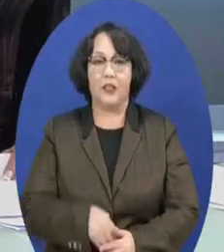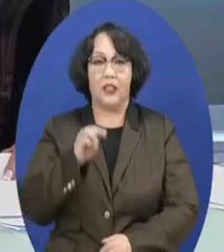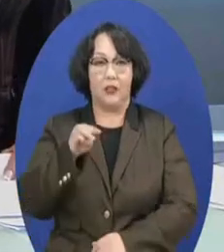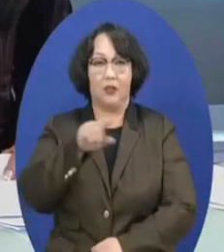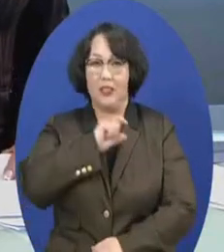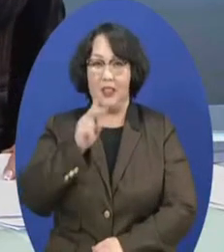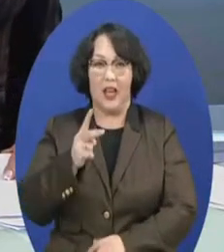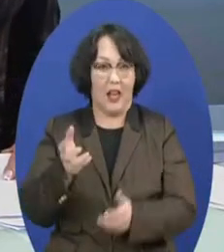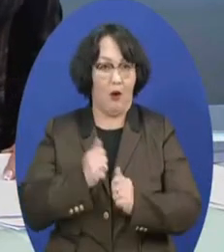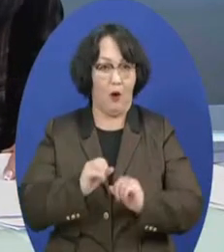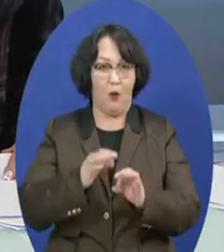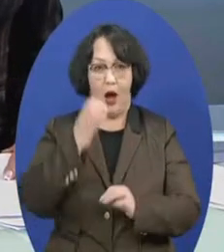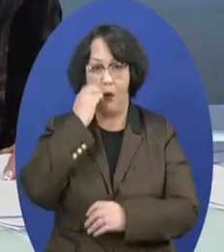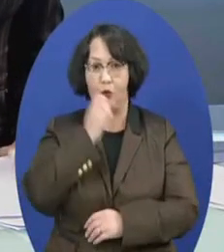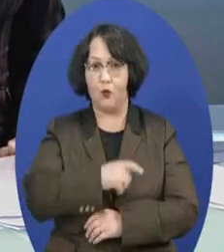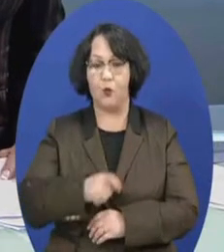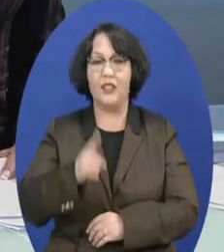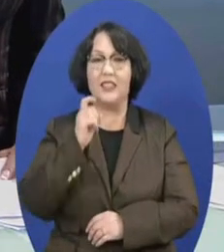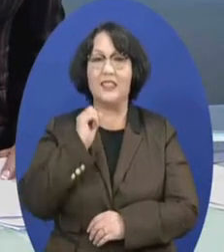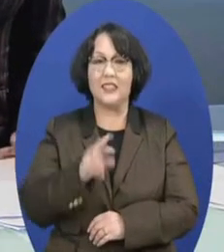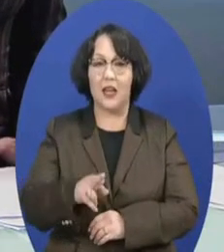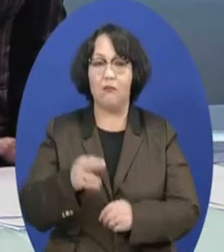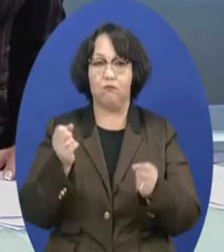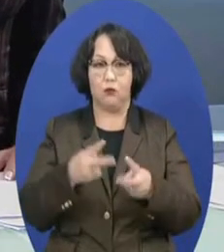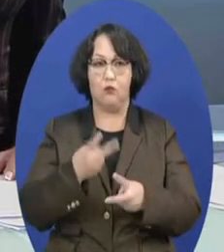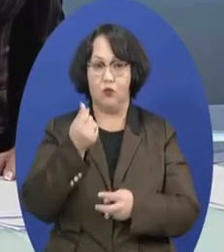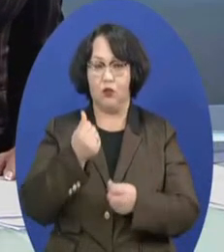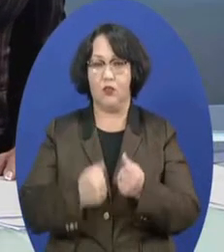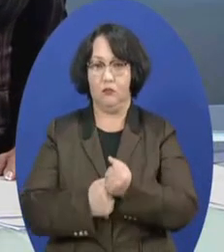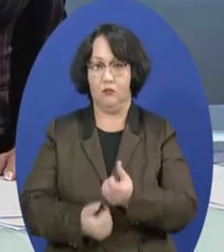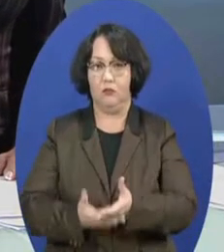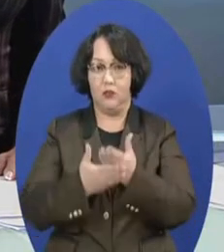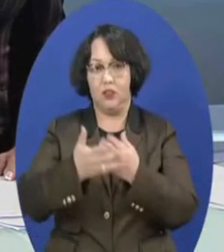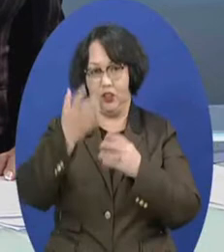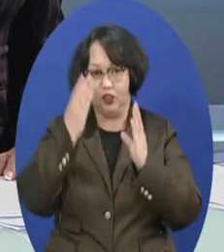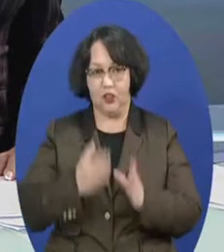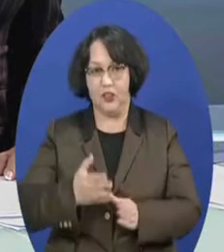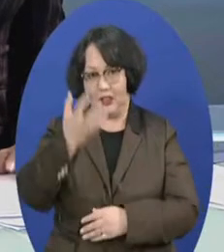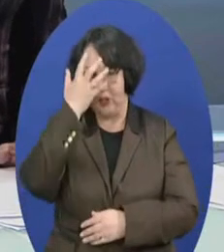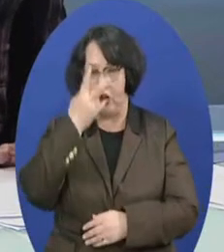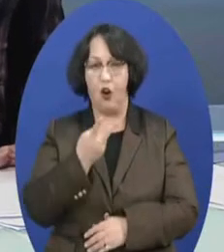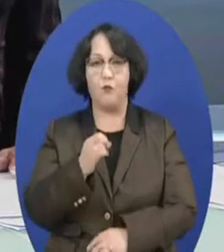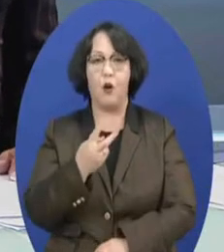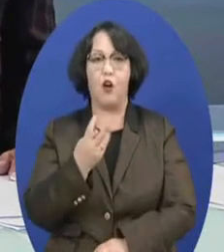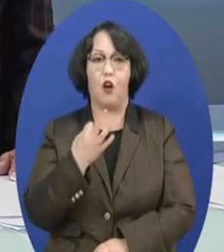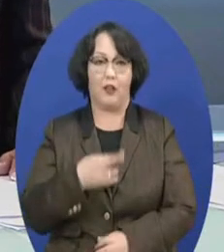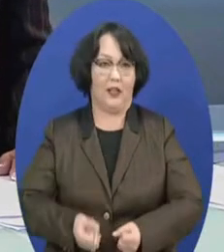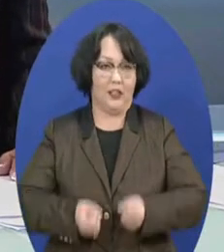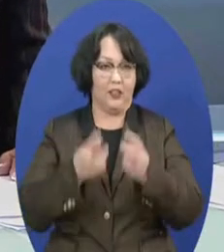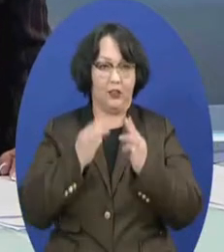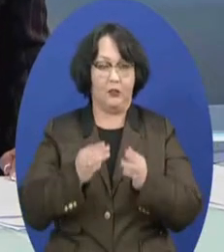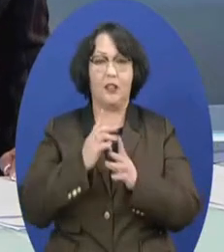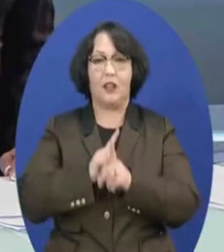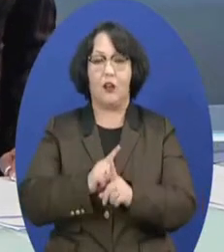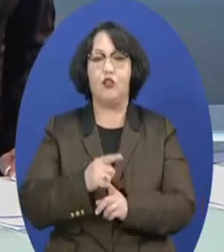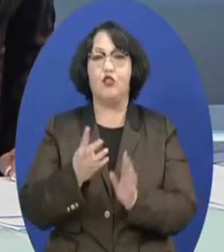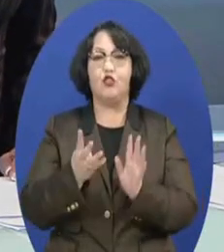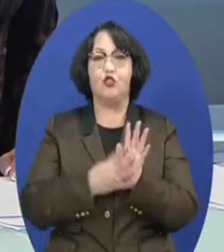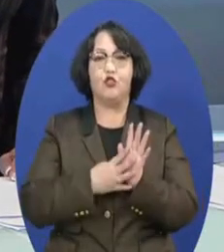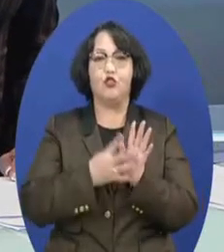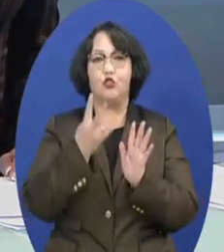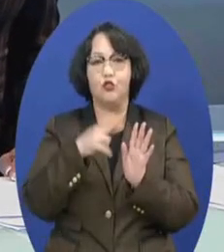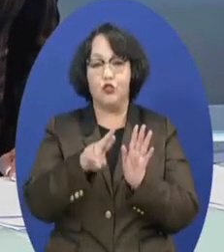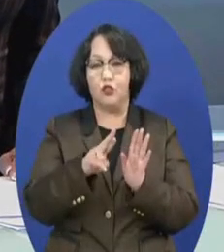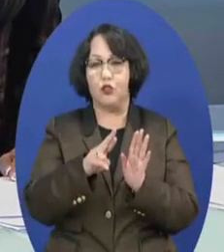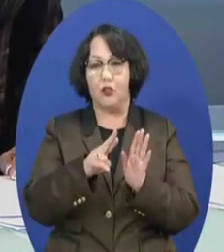Тэтэрүүн зээлгүй байсан ахмадуудад 1 сая төгрөгийн мөнгө дэмжлэгийг үзүүлэх шийдвэрийг засгийн газраас 2020 онд гаргасан. За шийдвэрийн дагуу энэ сарын 9-ноос